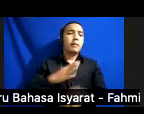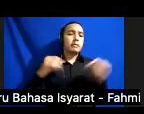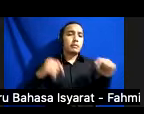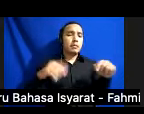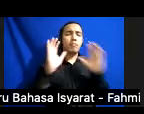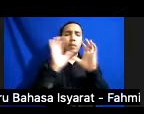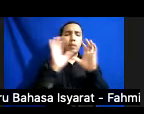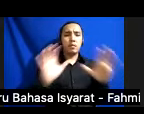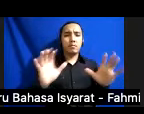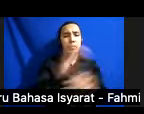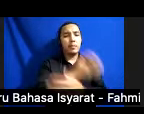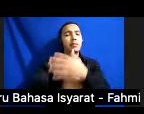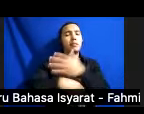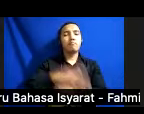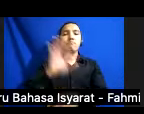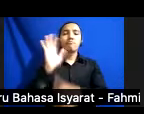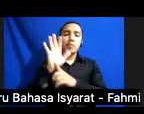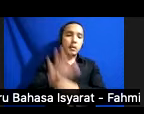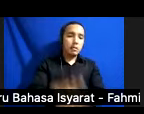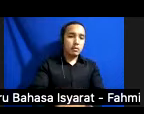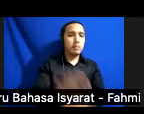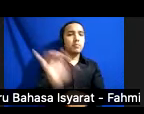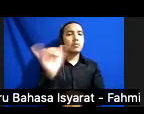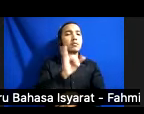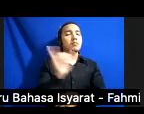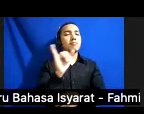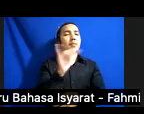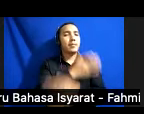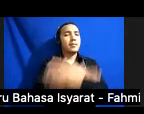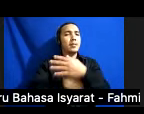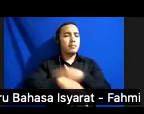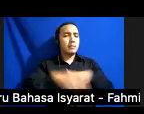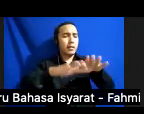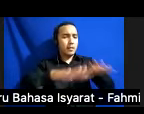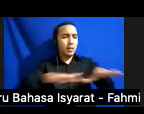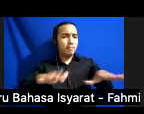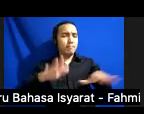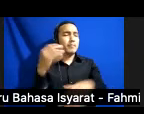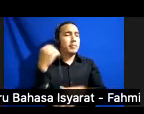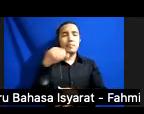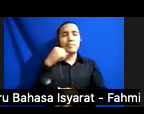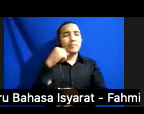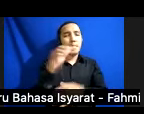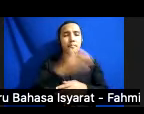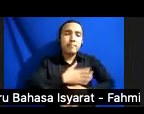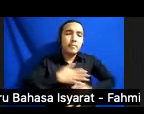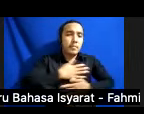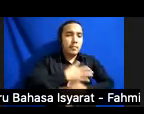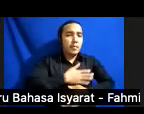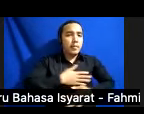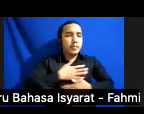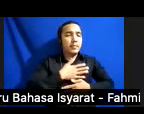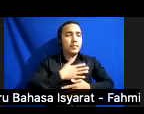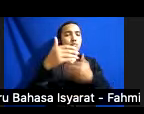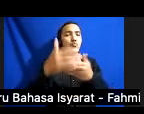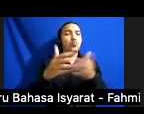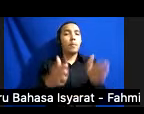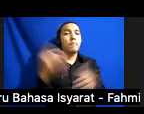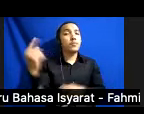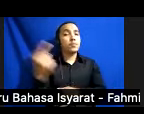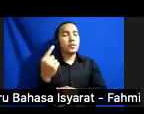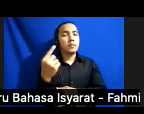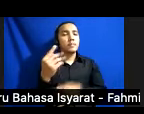difabel, anak-anak, dan lansia yang belum bisa menikmati ruang publik selayaknya. Metode Participatory yang kami kembangkan bersama